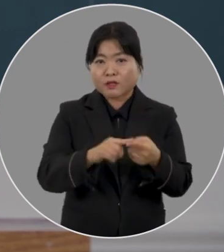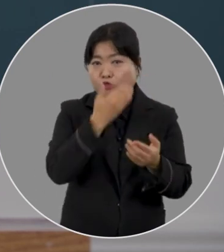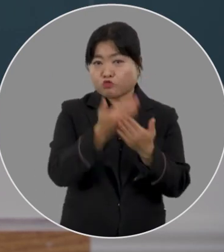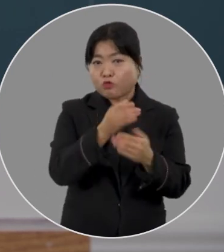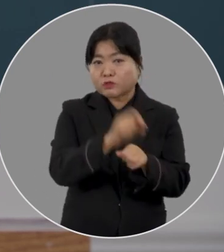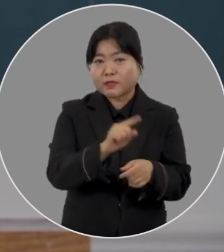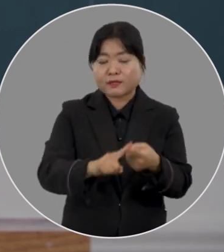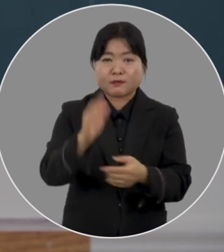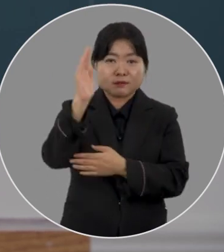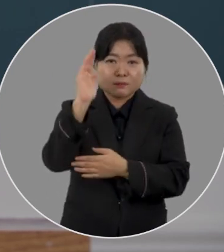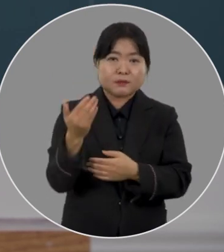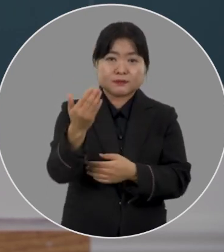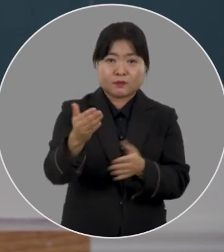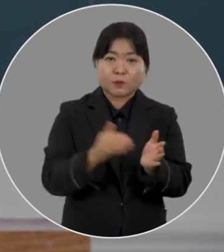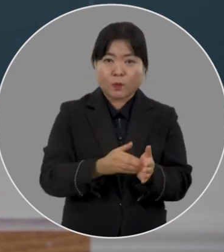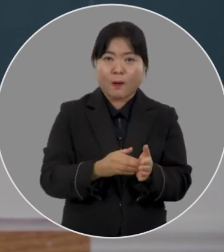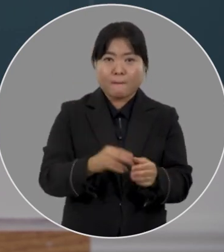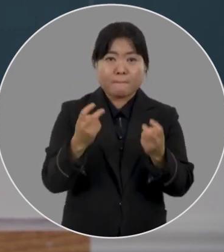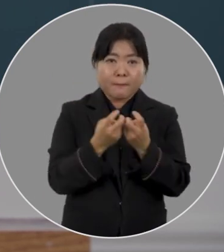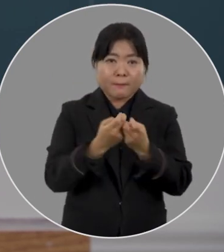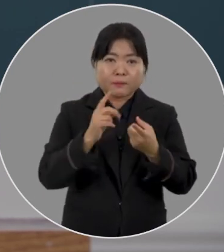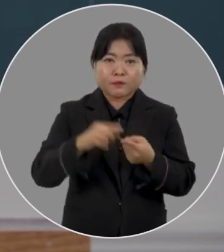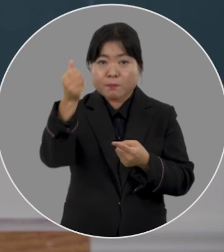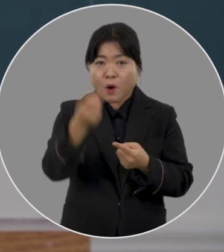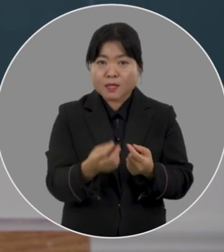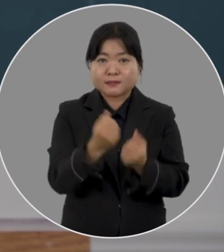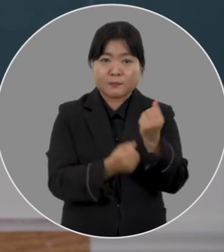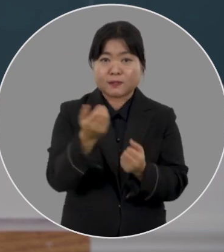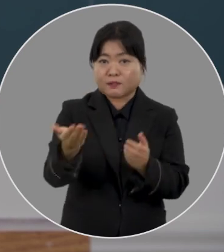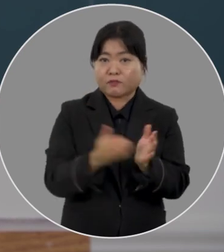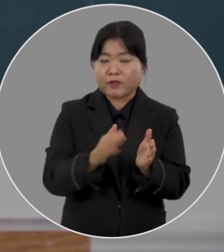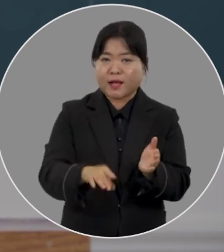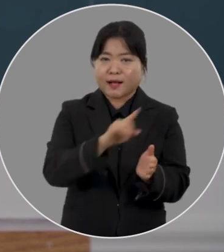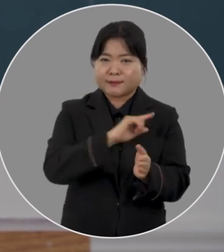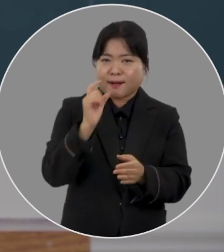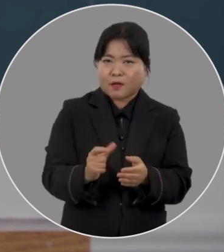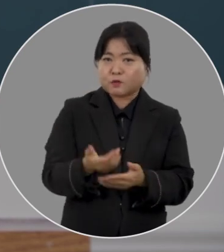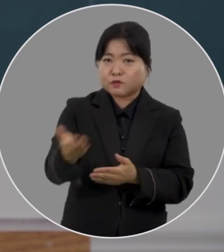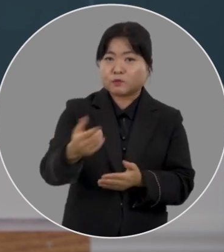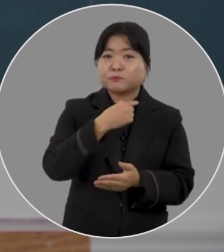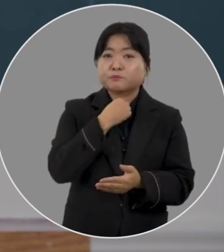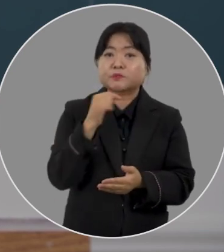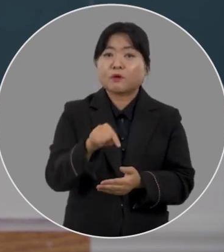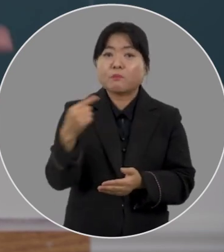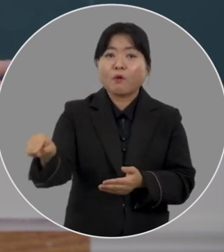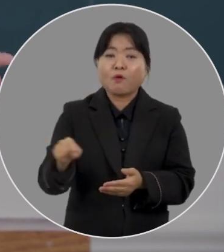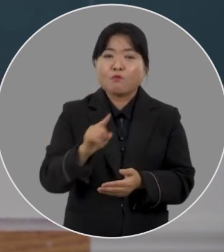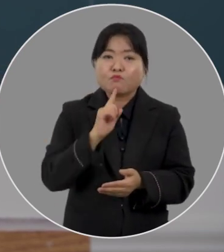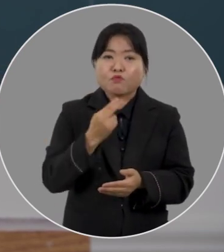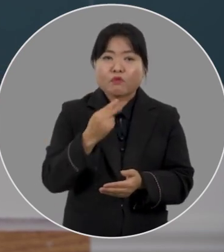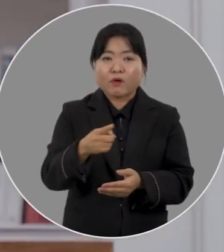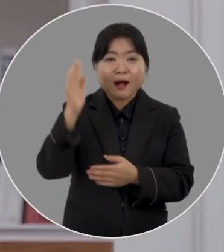중요성에 대해서 이렇게 말씀을 드렸었고, 방식에 대해서도 몇 가지 말씀을 드렸는데, 가장 강조드리고 싶은 거는, 물론